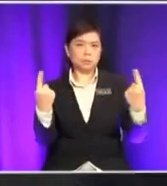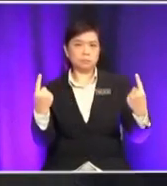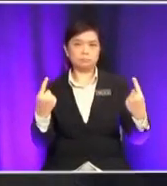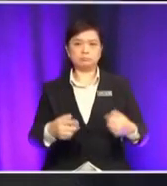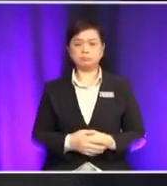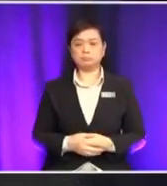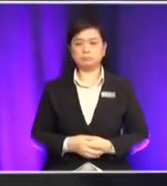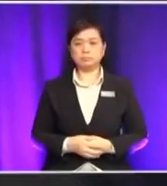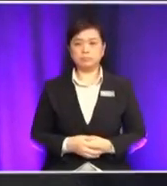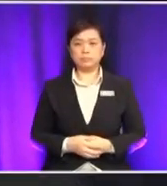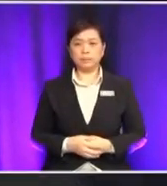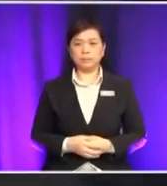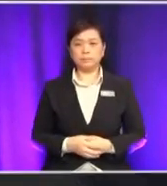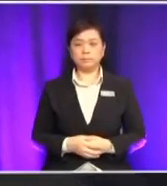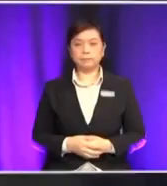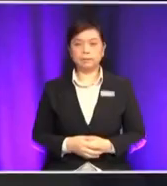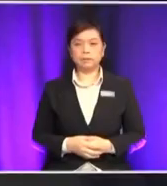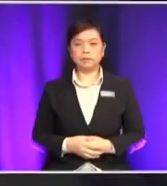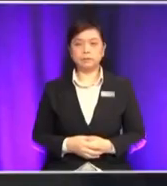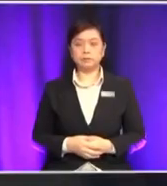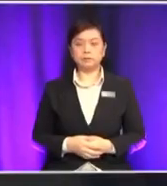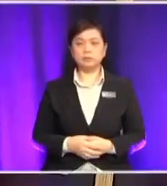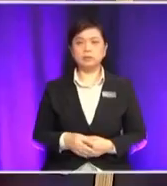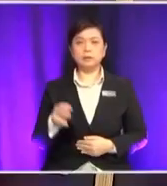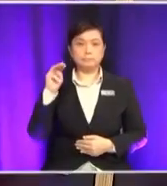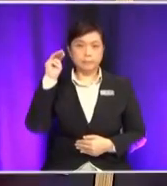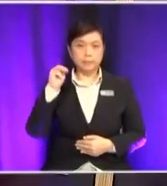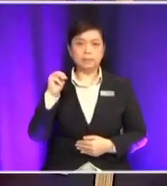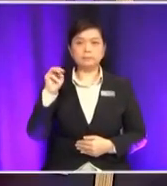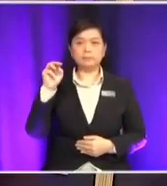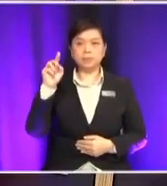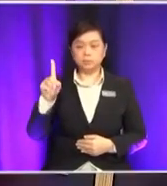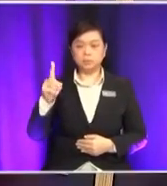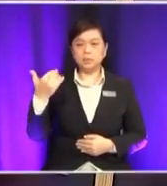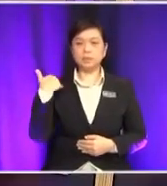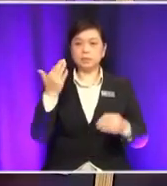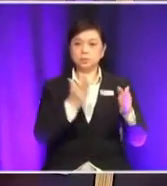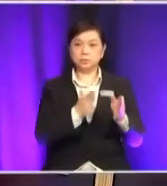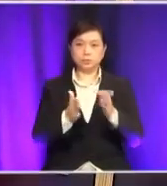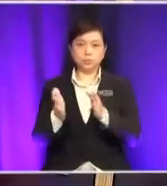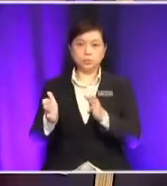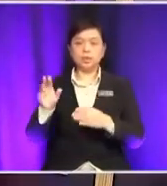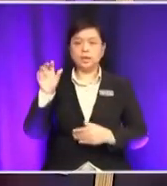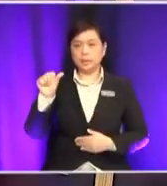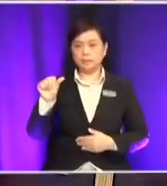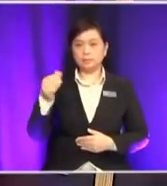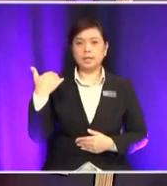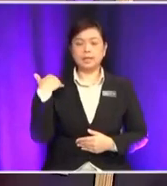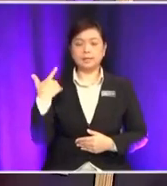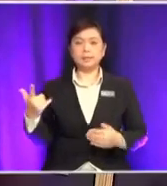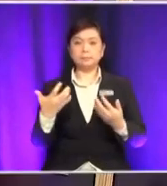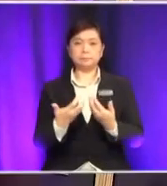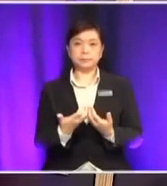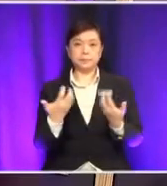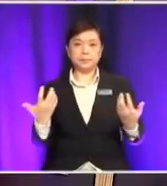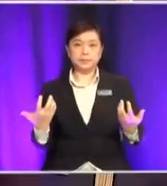metafase adalah fasa menyusun enak rasa adalah fasa berpisah lebih kurang sama saja tetapi